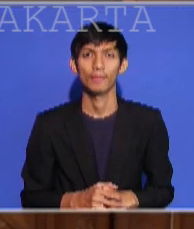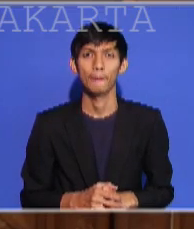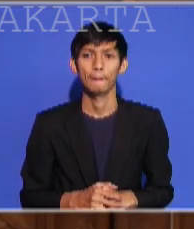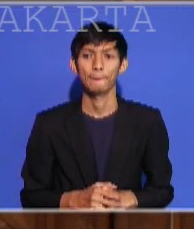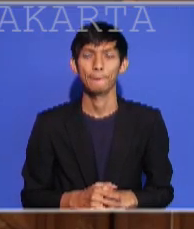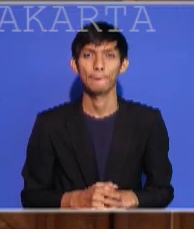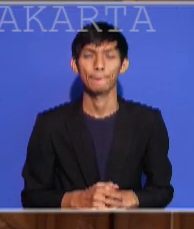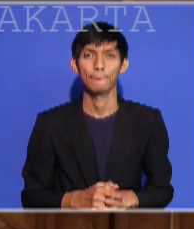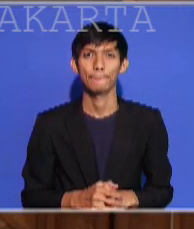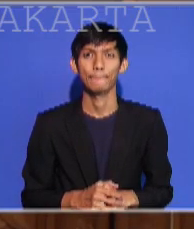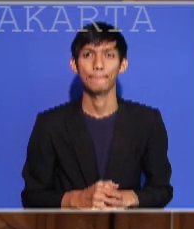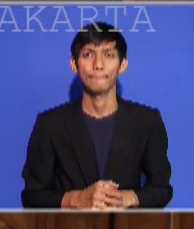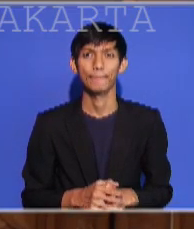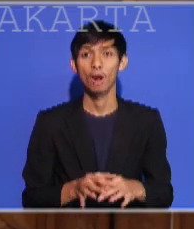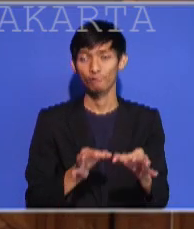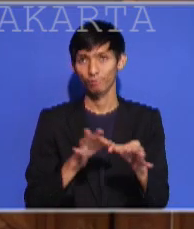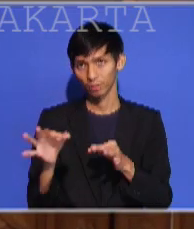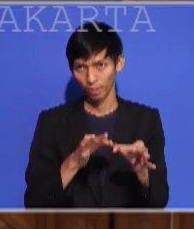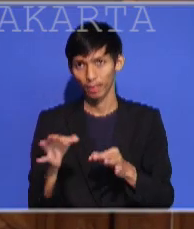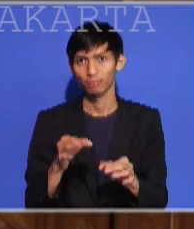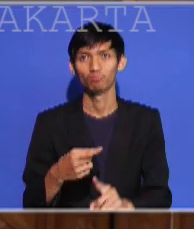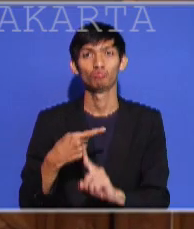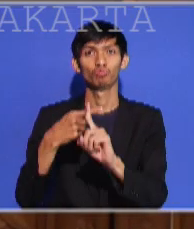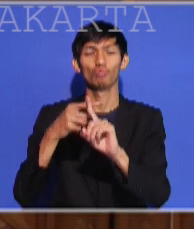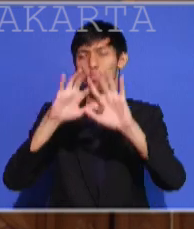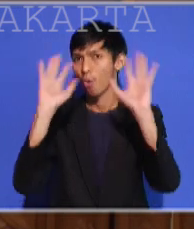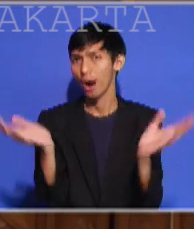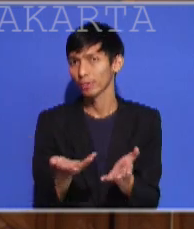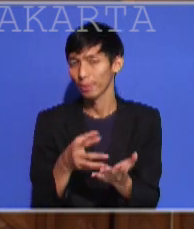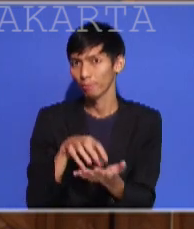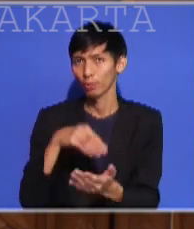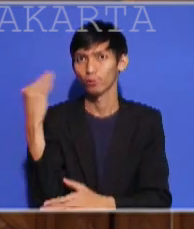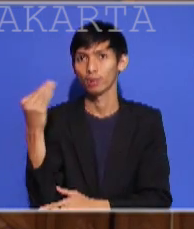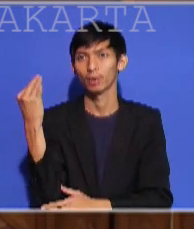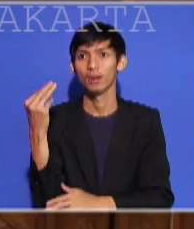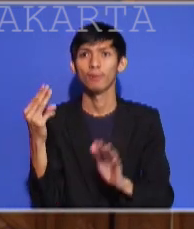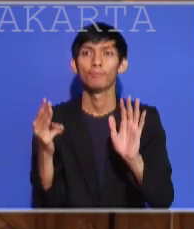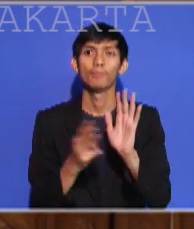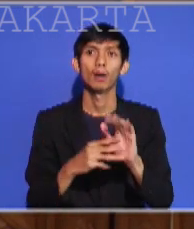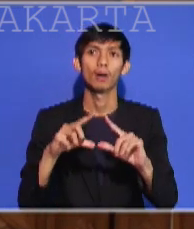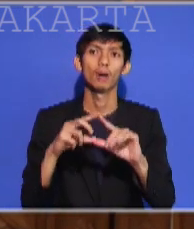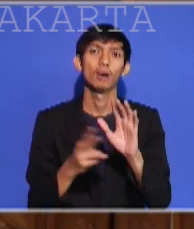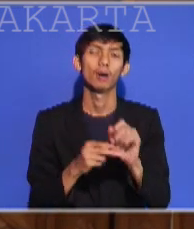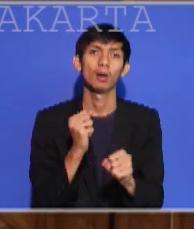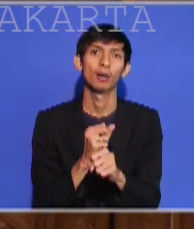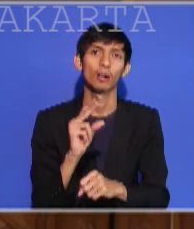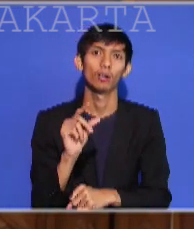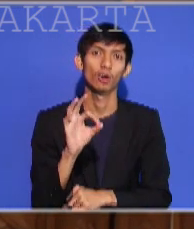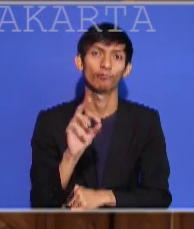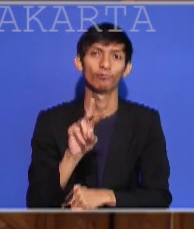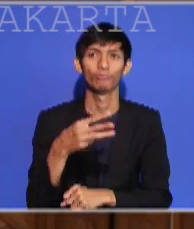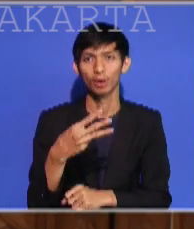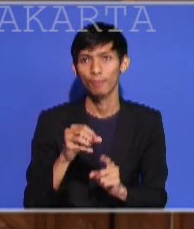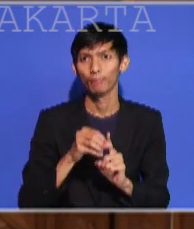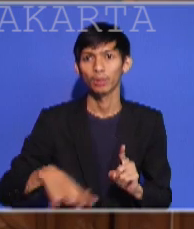Wontenipun fasilitas ingkang tansaya jangkep ing laladan wisata Wono Mangrove Pesisir Baros, namel wisatawan